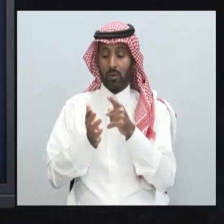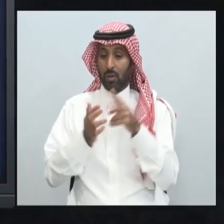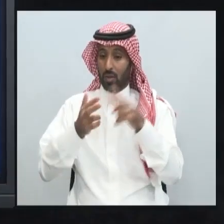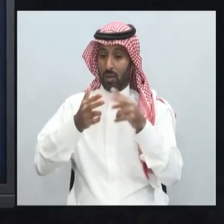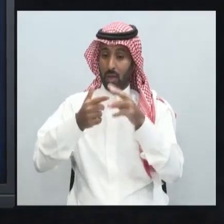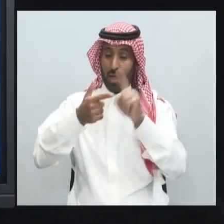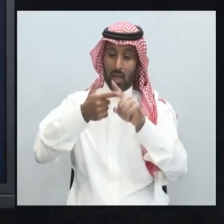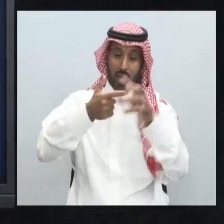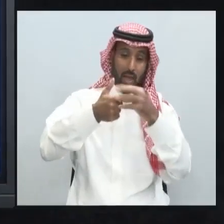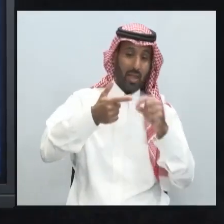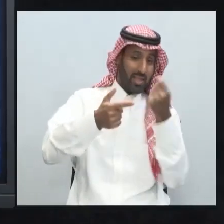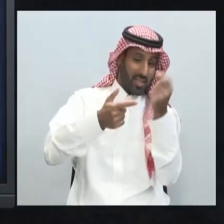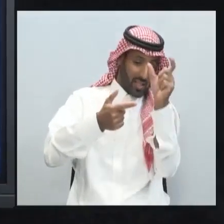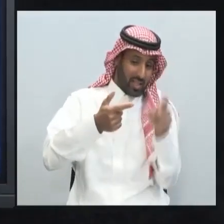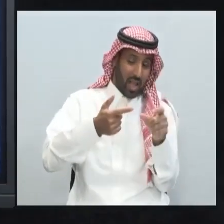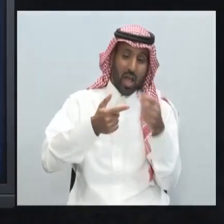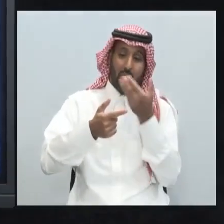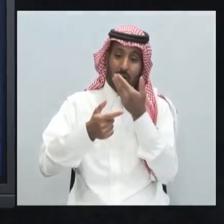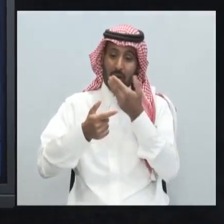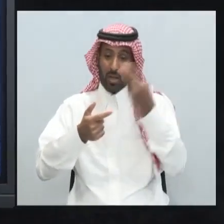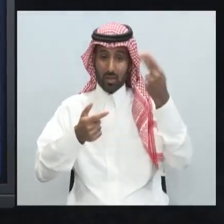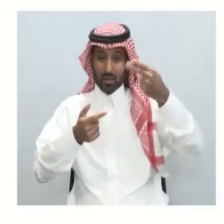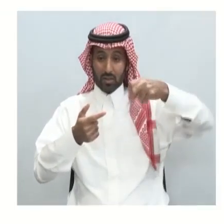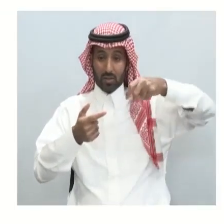قطبيه الجزيء الماء